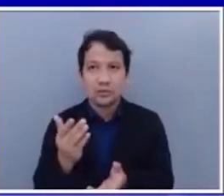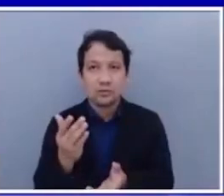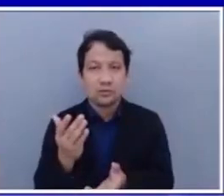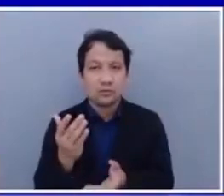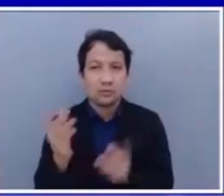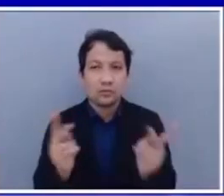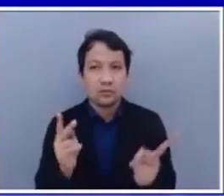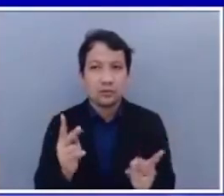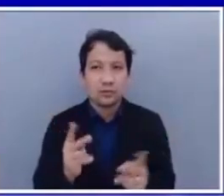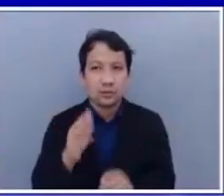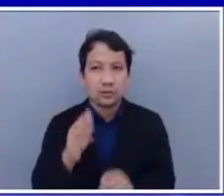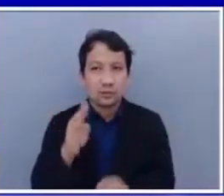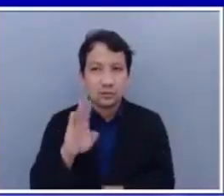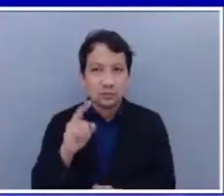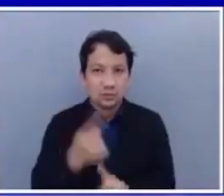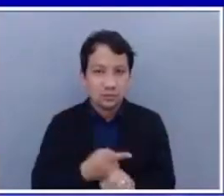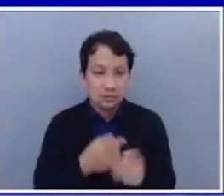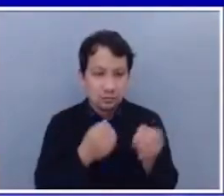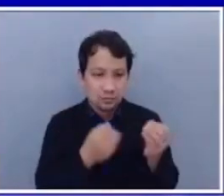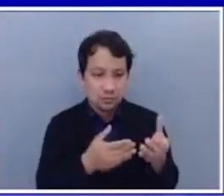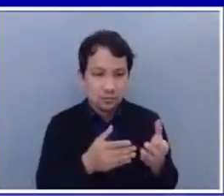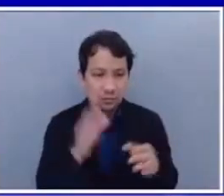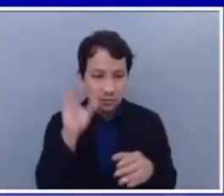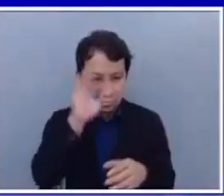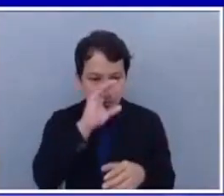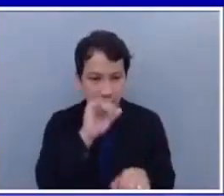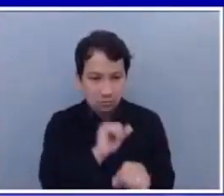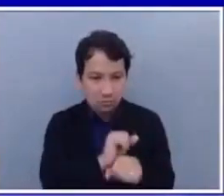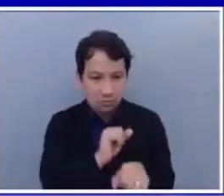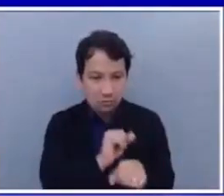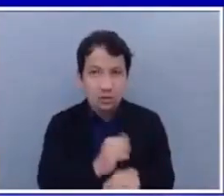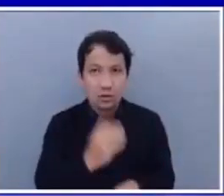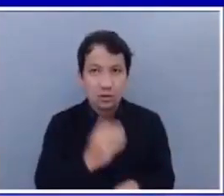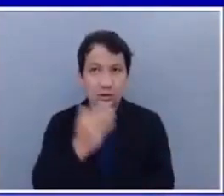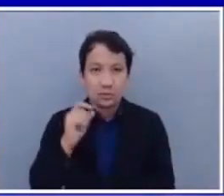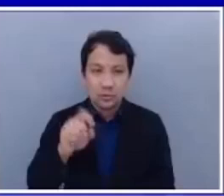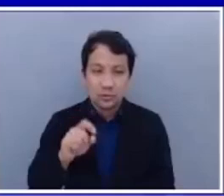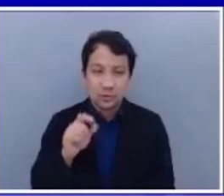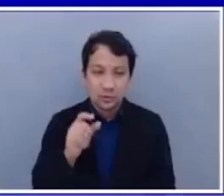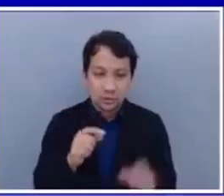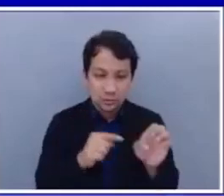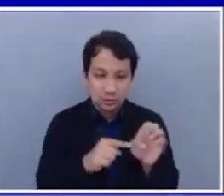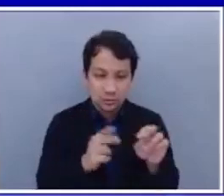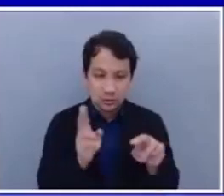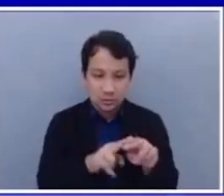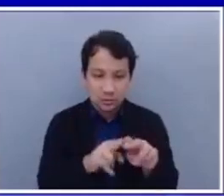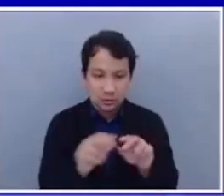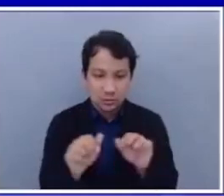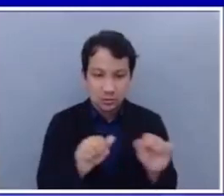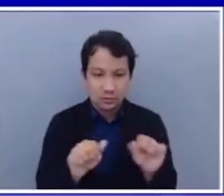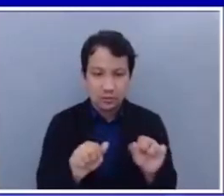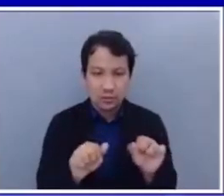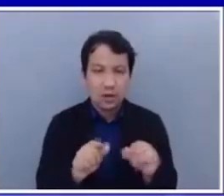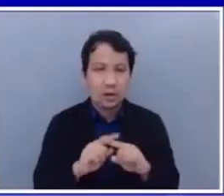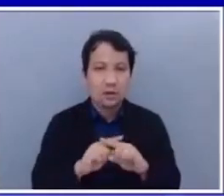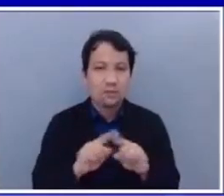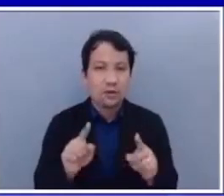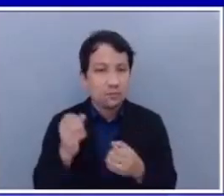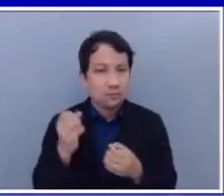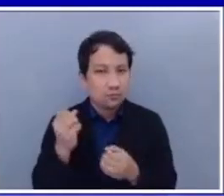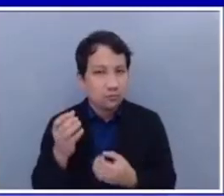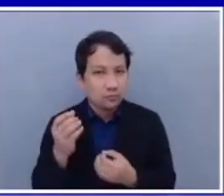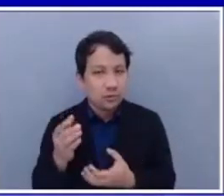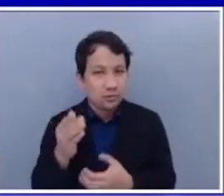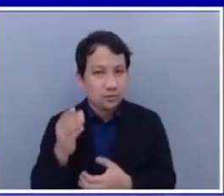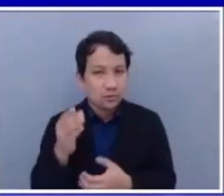months, madami ang nakakahanap ng trabaho dahil nagkakaroon ng increased activity, ngunit dumadami din ang naghahanap